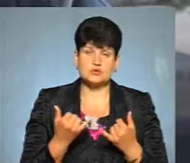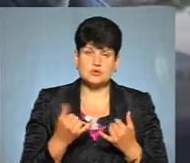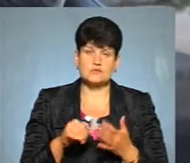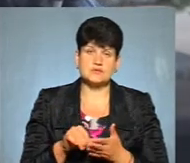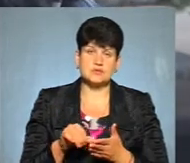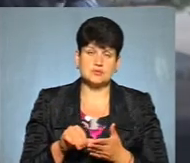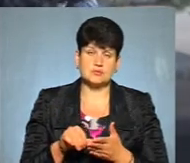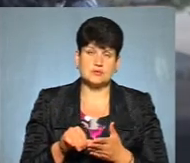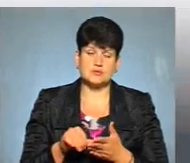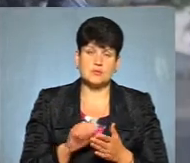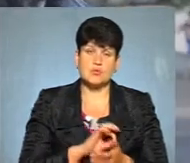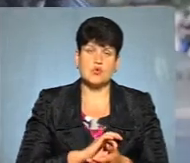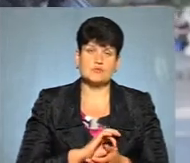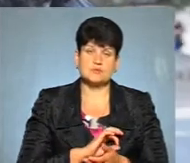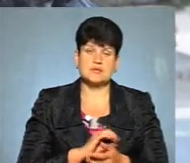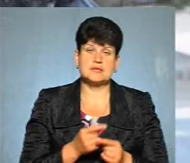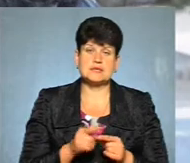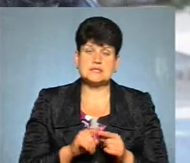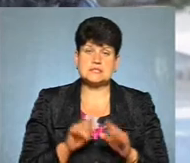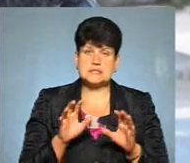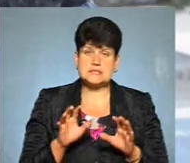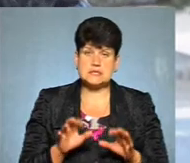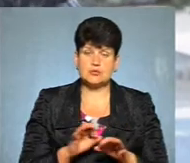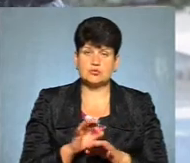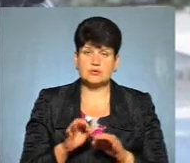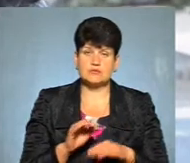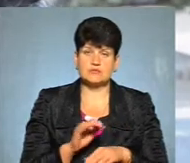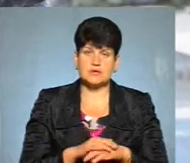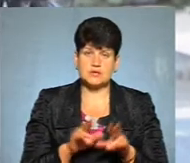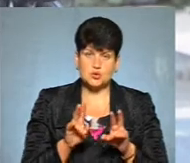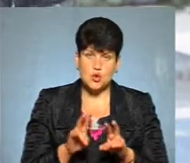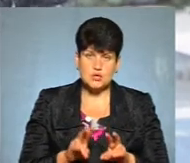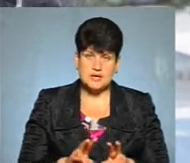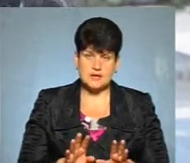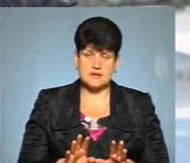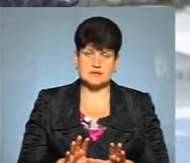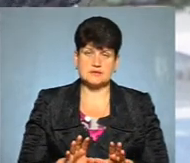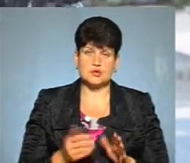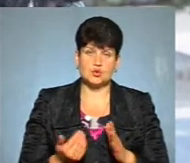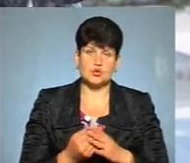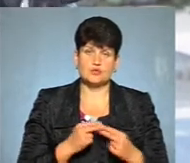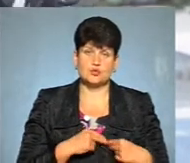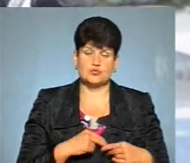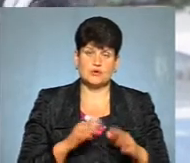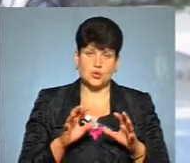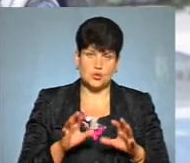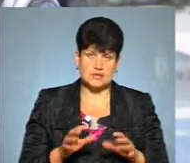виступає профспілка, це законопроект фактично розглядається новий трудовий кодекс.